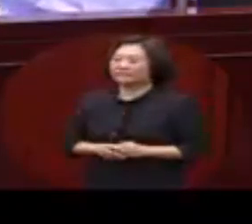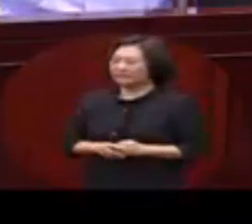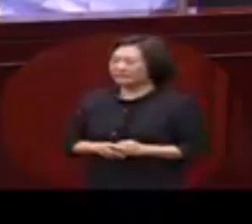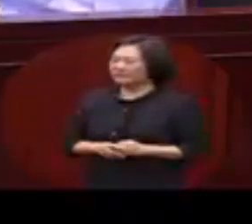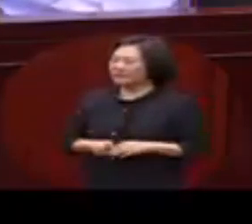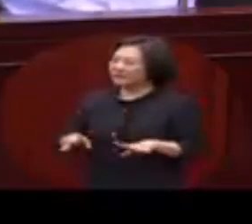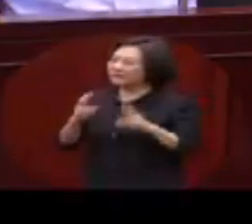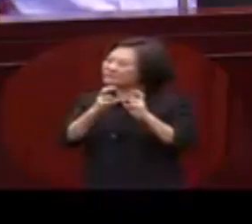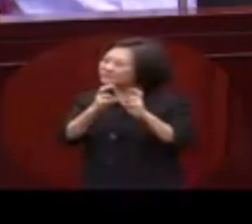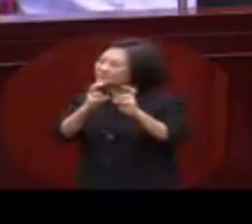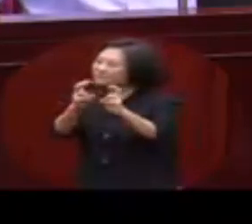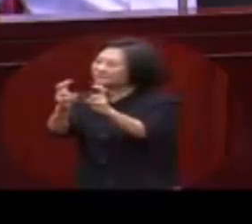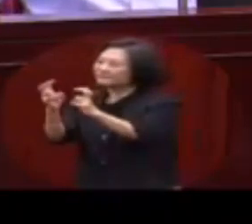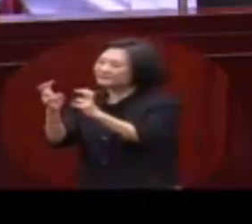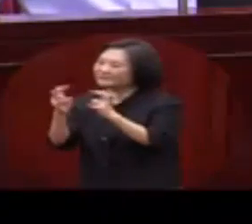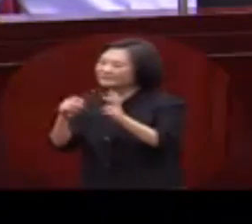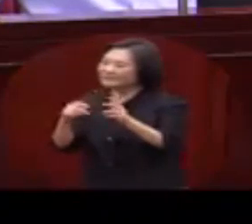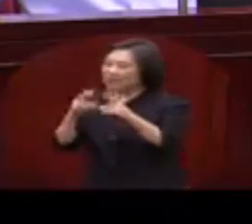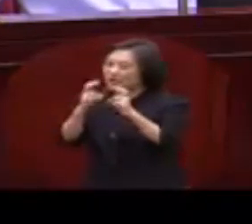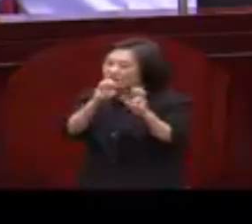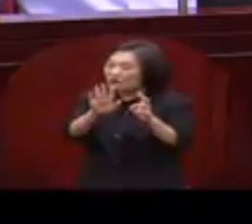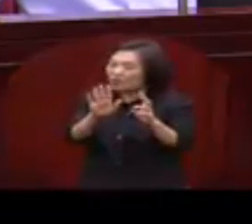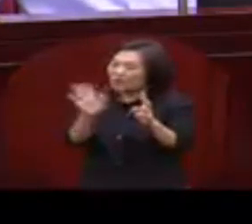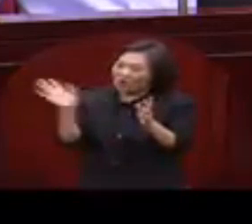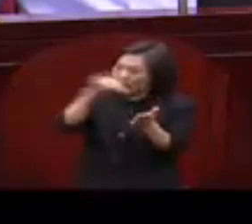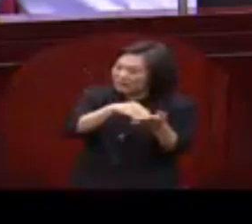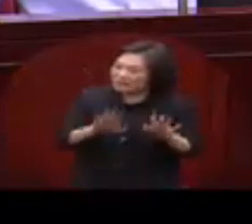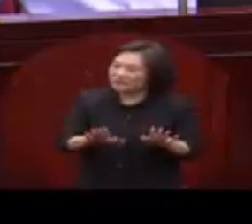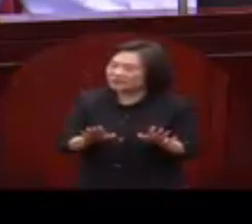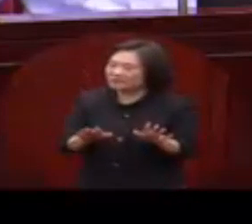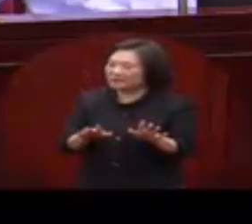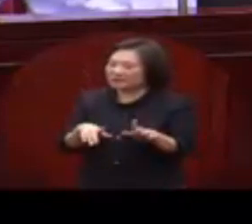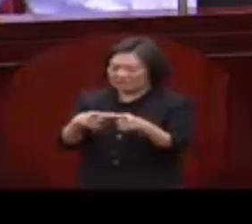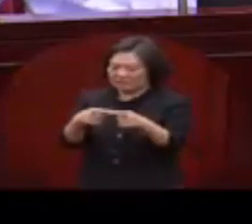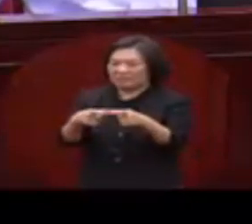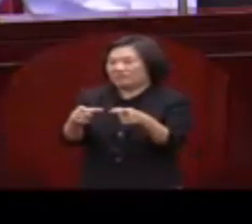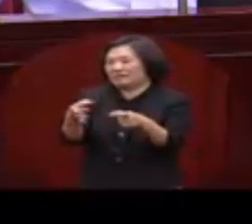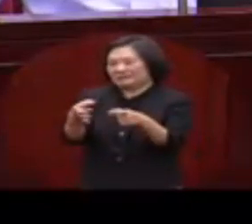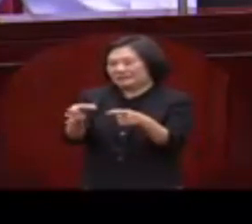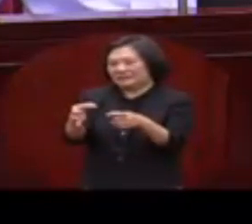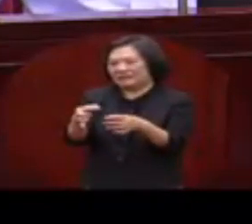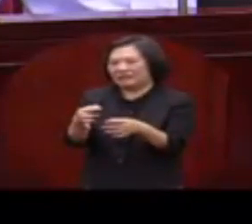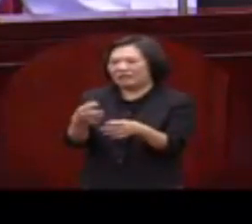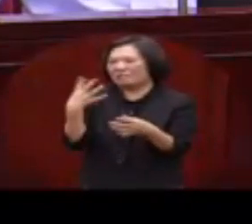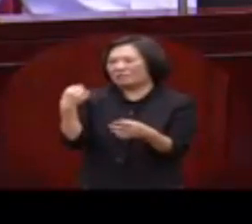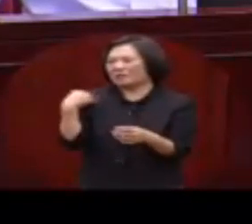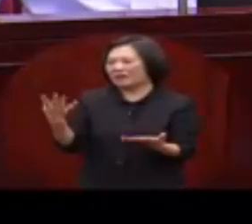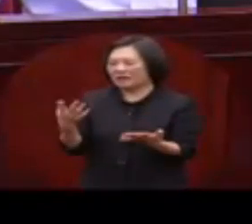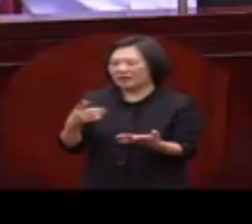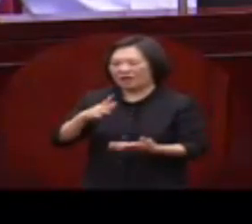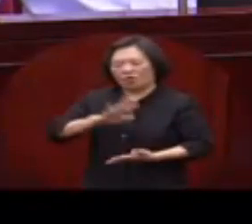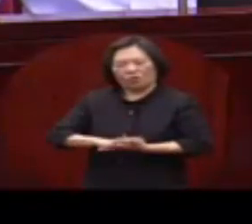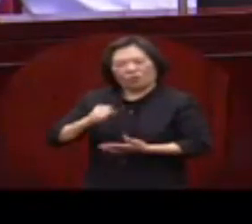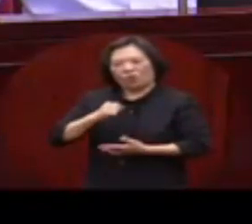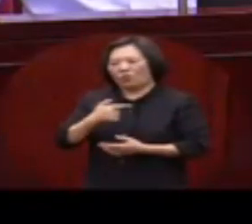实捷运已经大概从有捷运到今天，你的那个票价都没有调过。坦白讲哦，那压力是很大